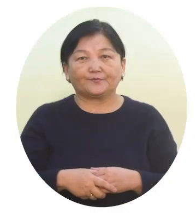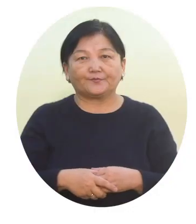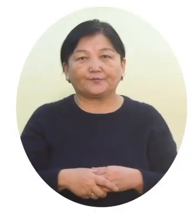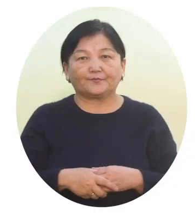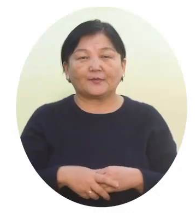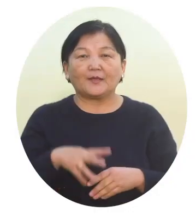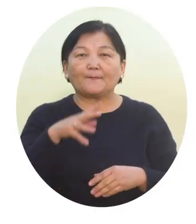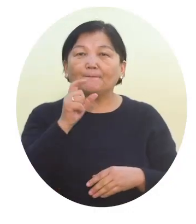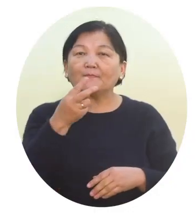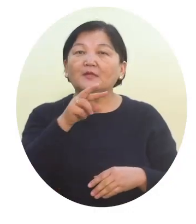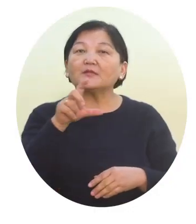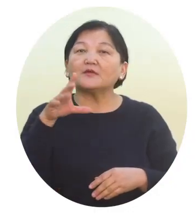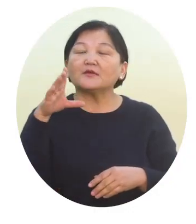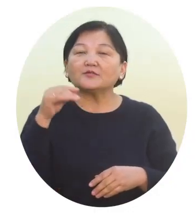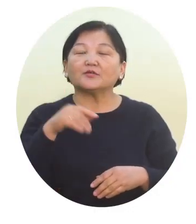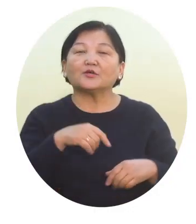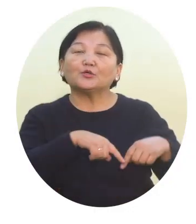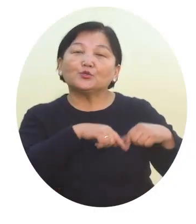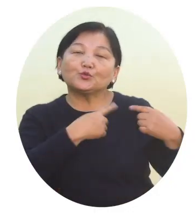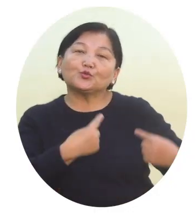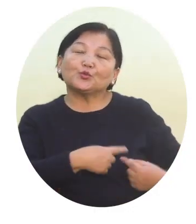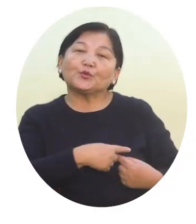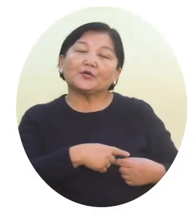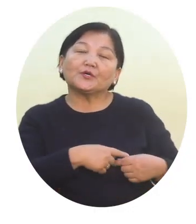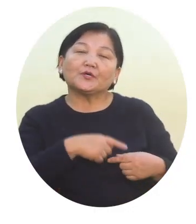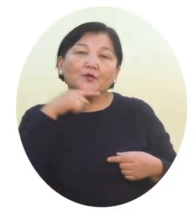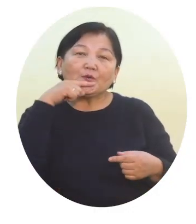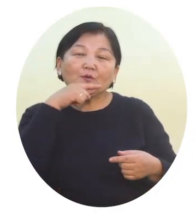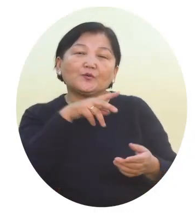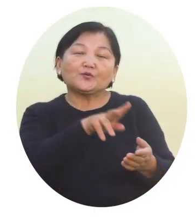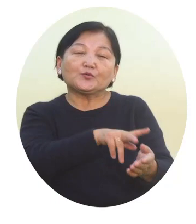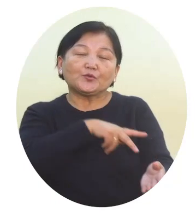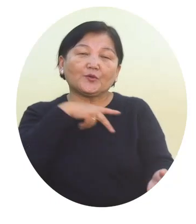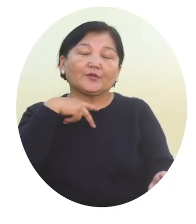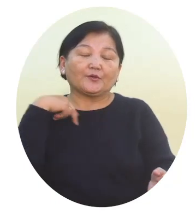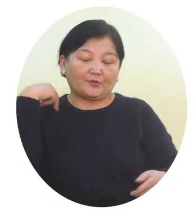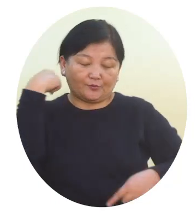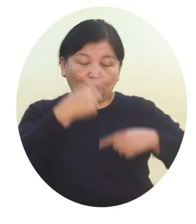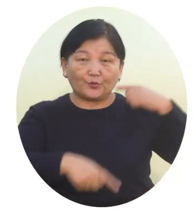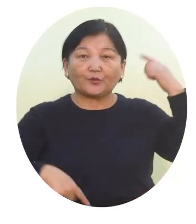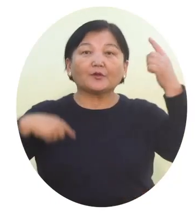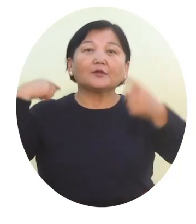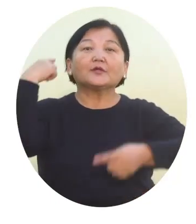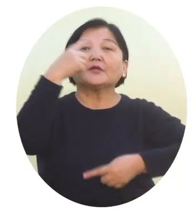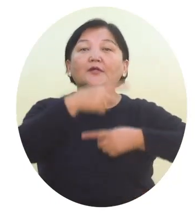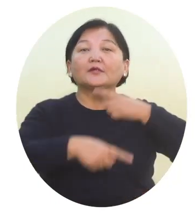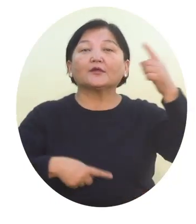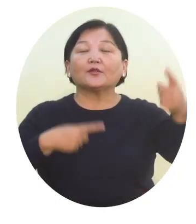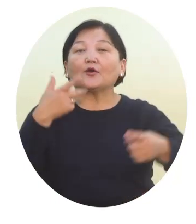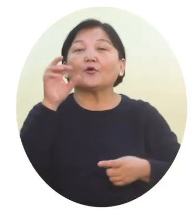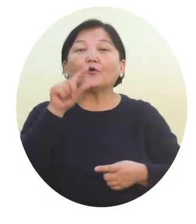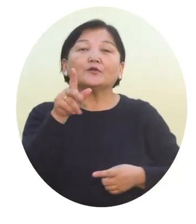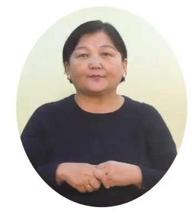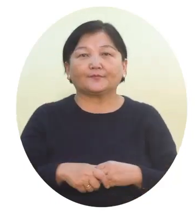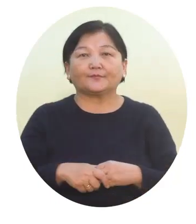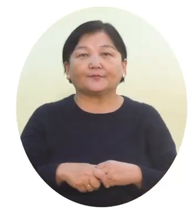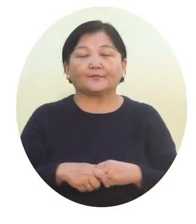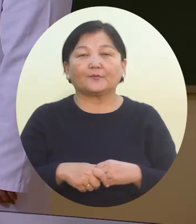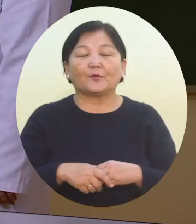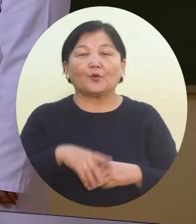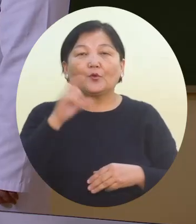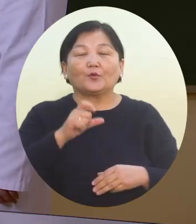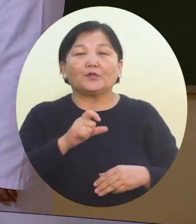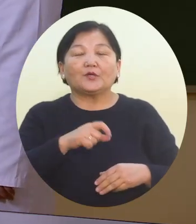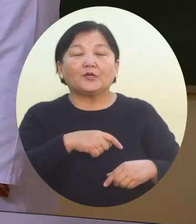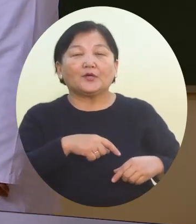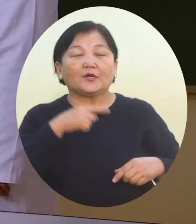За мэдээж зүрх, цус, цусны суц бол хүний цус эргэлтийн эргэтэн тогтолцоог бүрдүүлдэг гол бүтцүүд юм аа. За хүний